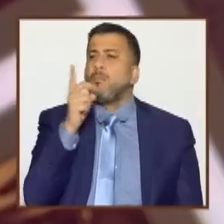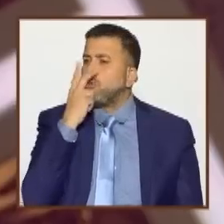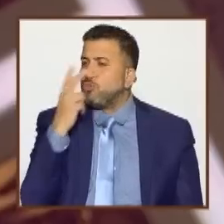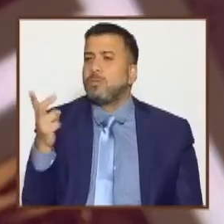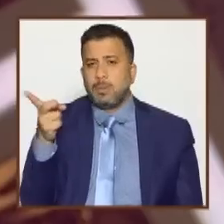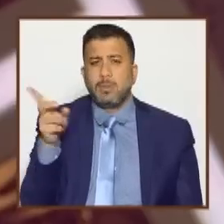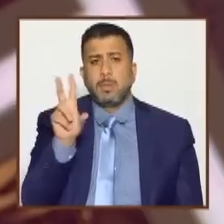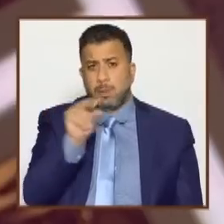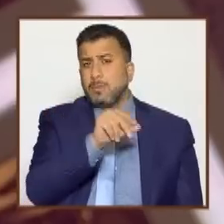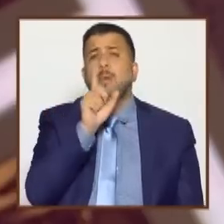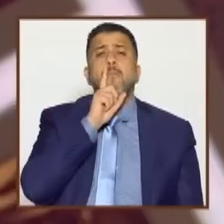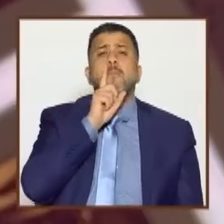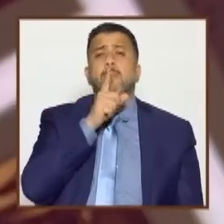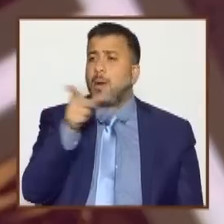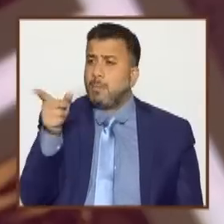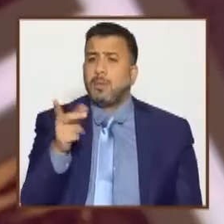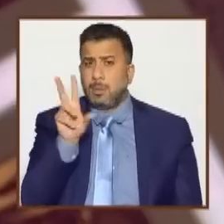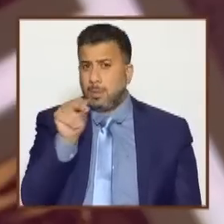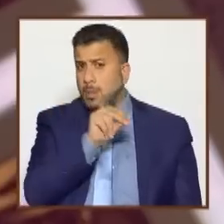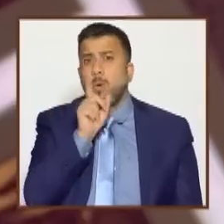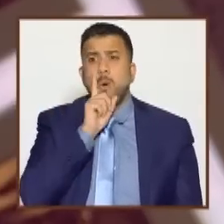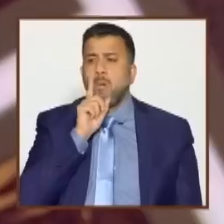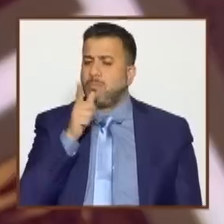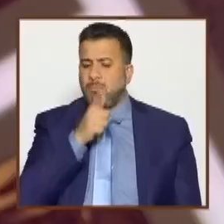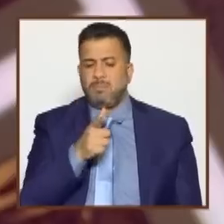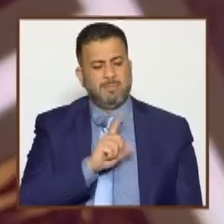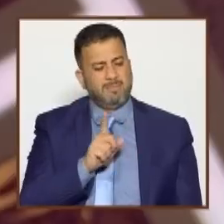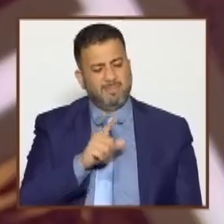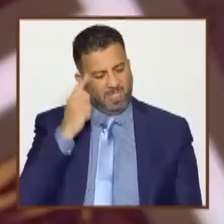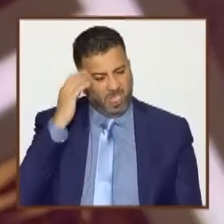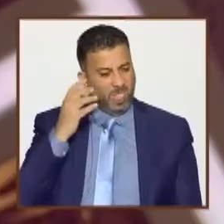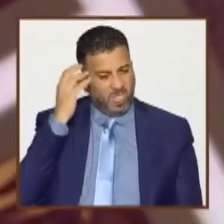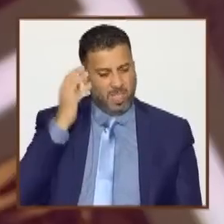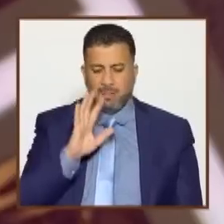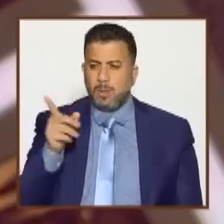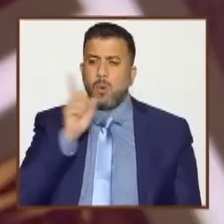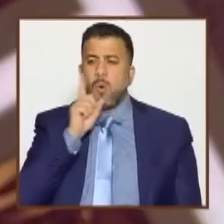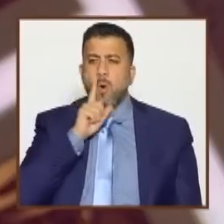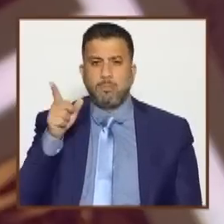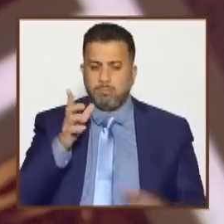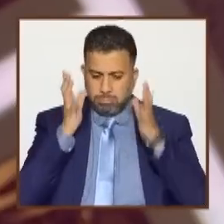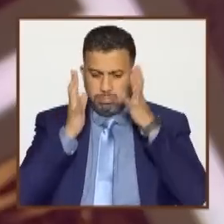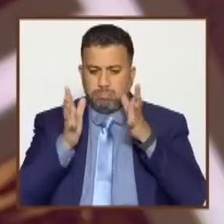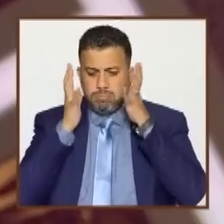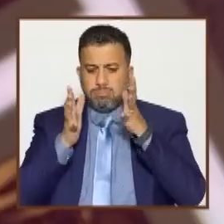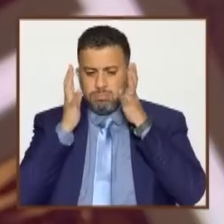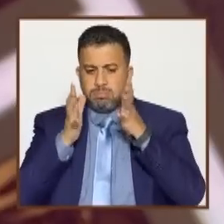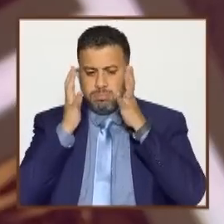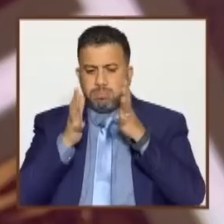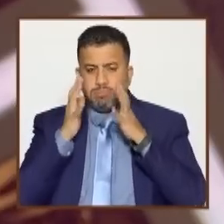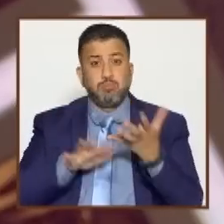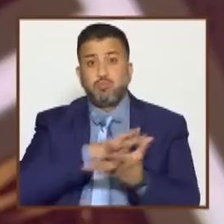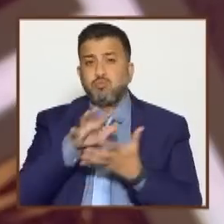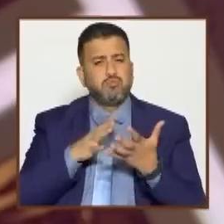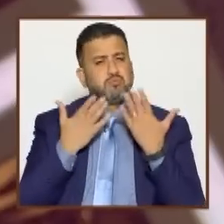الآن تكوني مثل الوالدة، ها نسخة من الوالد. الوالدة تصلي بشكل طبيعي، أنا أجزم الوالدة ما عندها